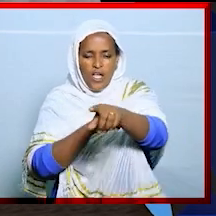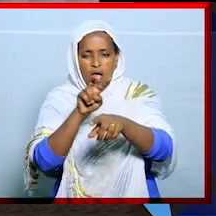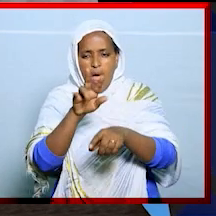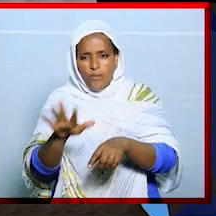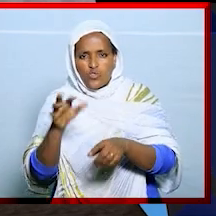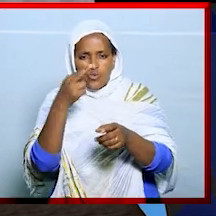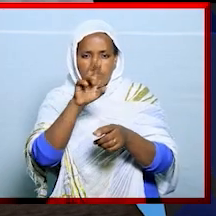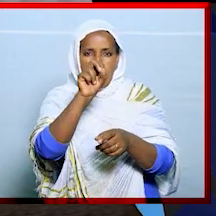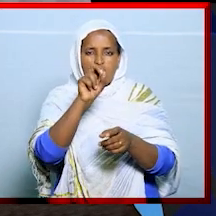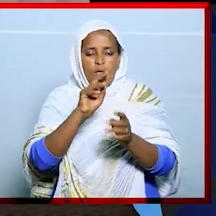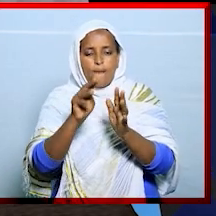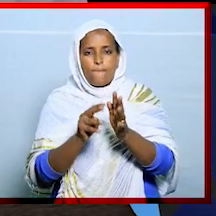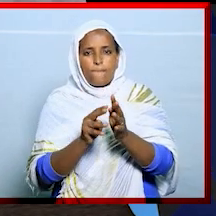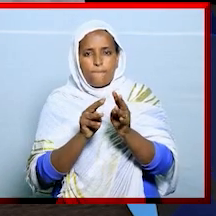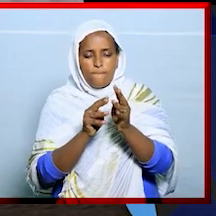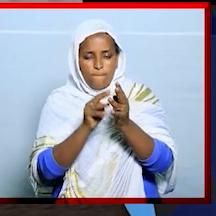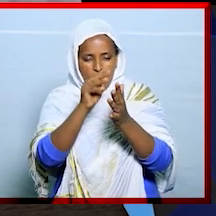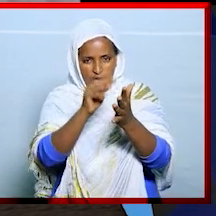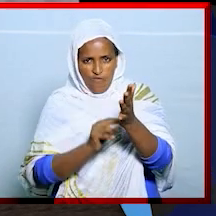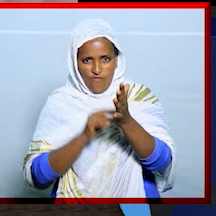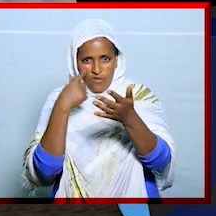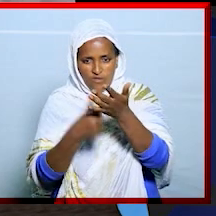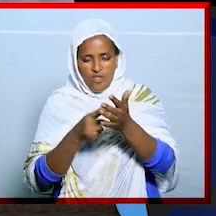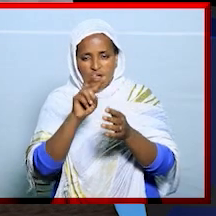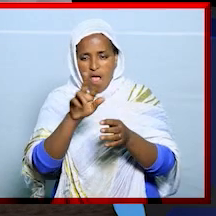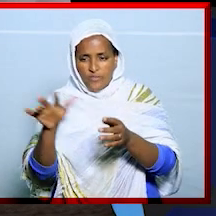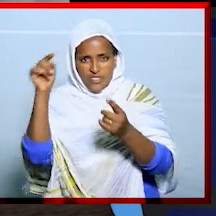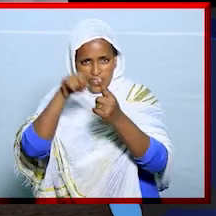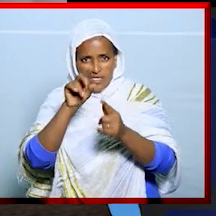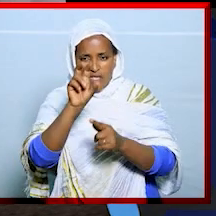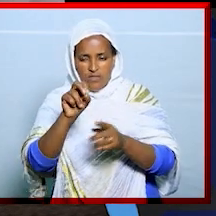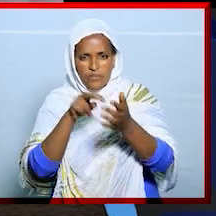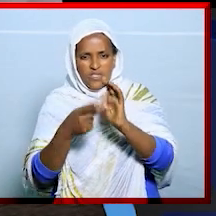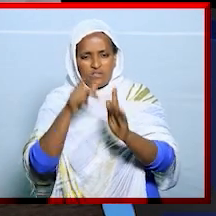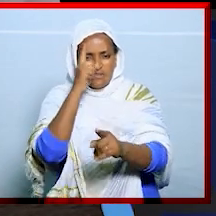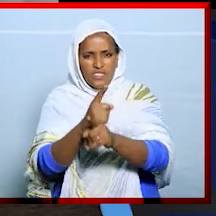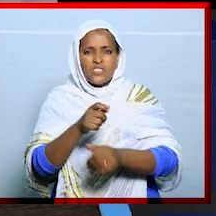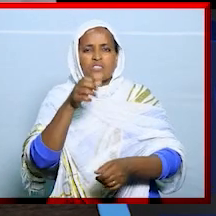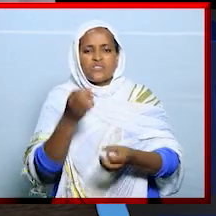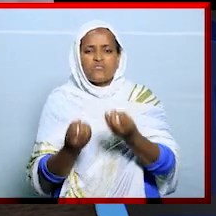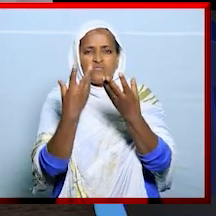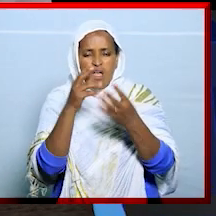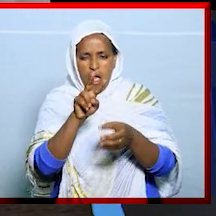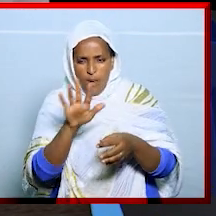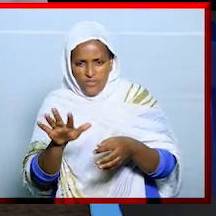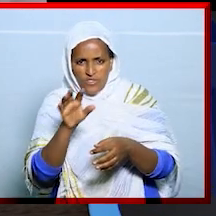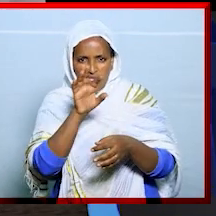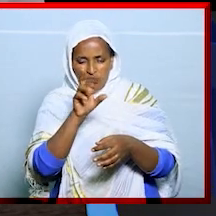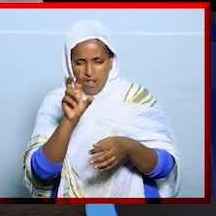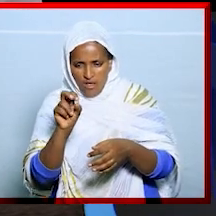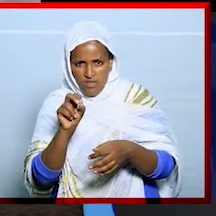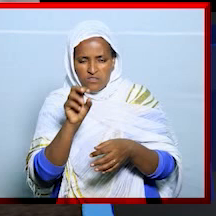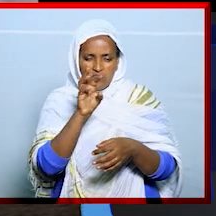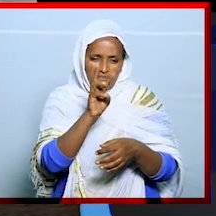የቀዘፉትን ርቀት 25 ወይም 30 ምዕራፍ ብሎታል። እንግዲህ ከ25 እስከ 30 ማለት ነው። ይሄ እርግጡ ስንት ነው? 25 ነው? 26